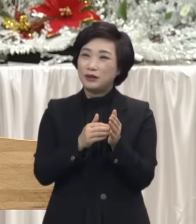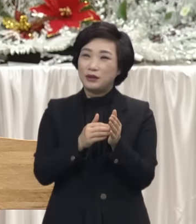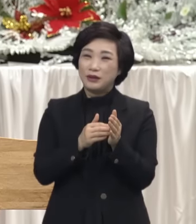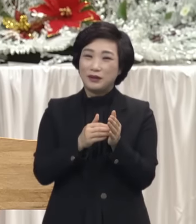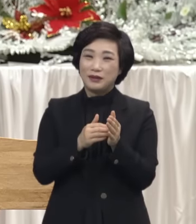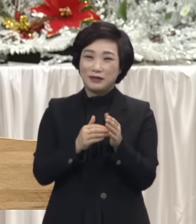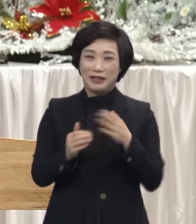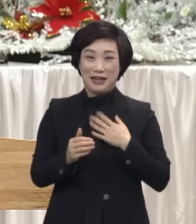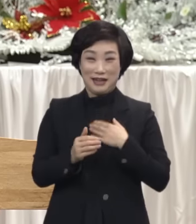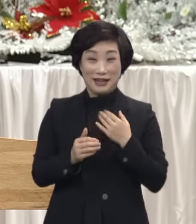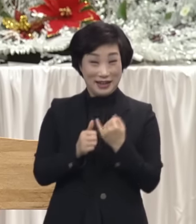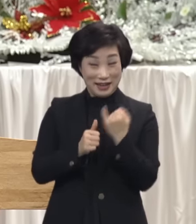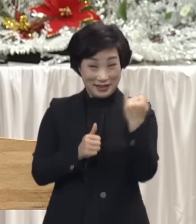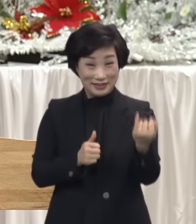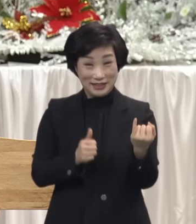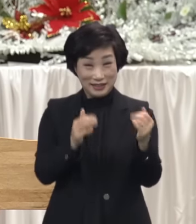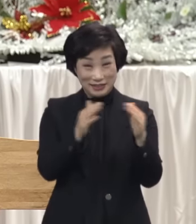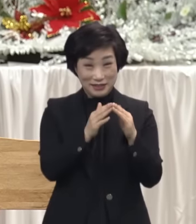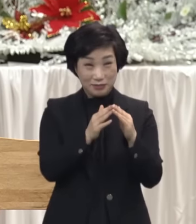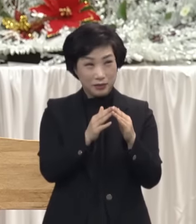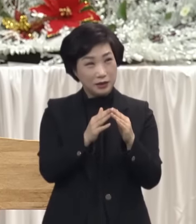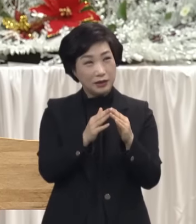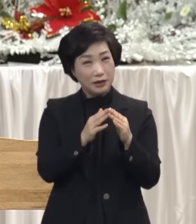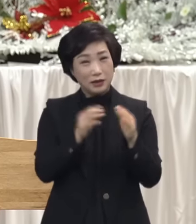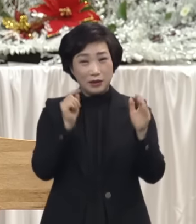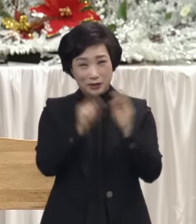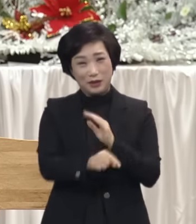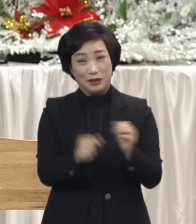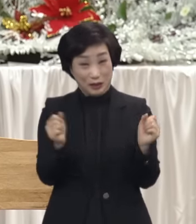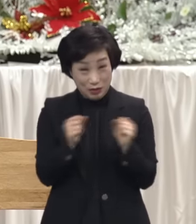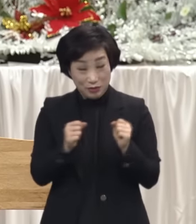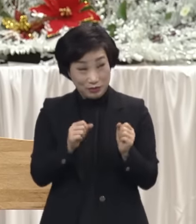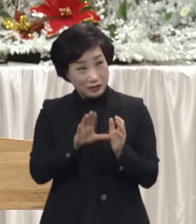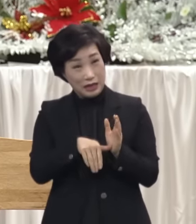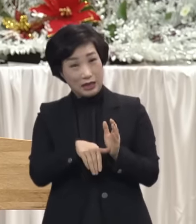우리 처갓집을 겨울에 갔어요.